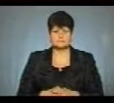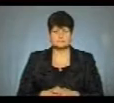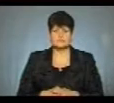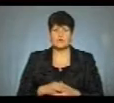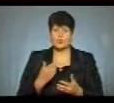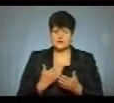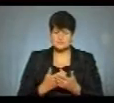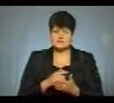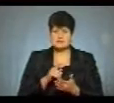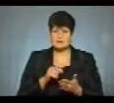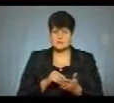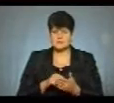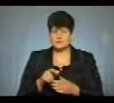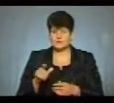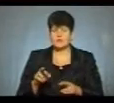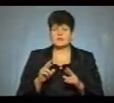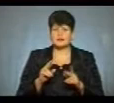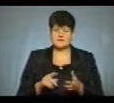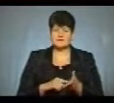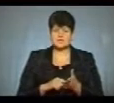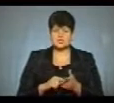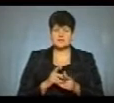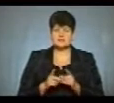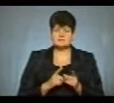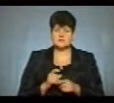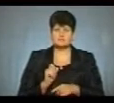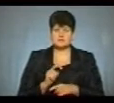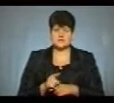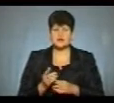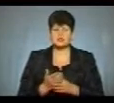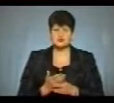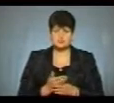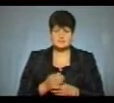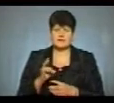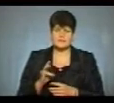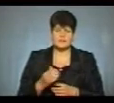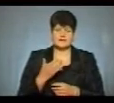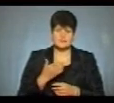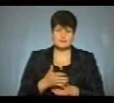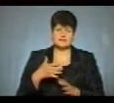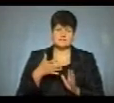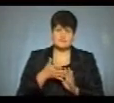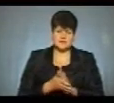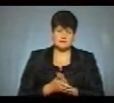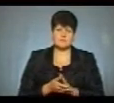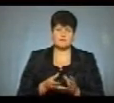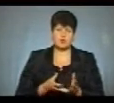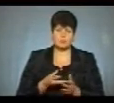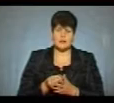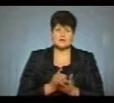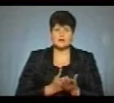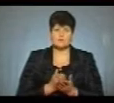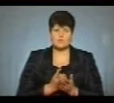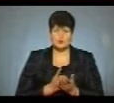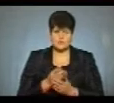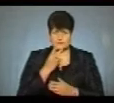Отже, ми запитали жителів краю, як позначилися зміни у призначенні субсидій на їхніх витратах при оплаті комунальних послуг.